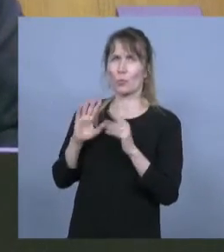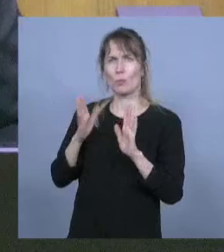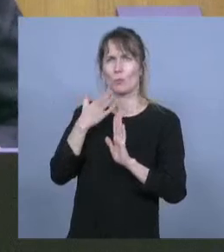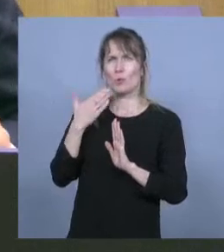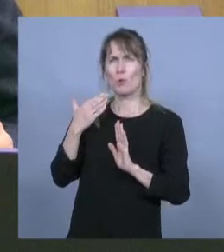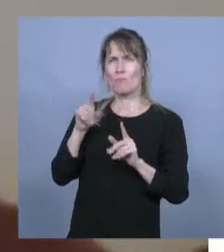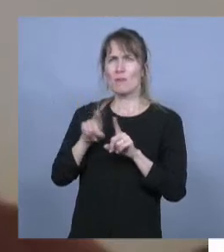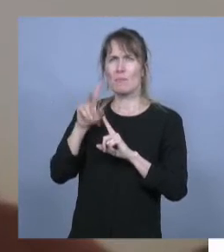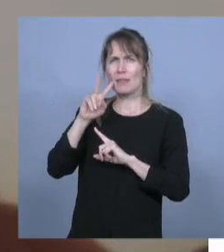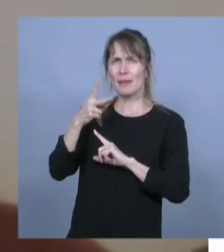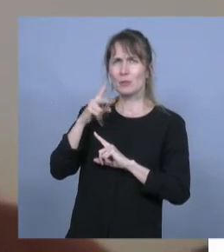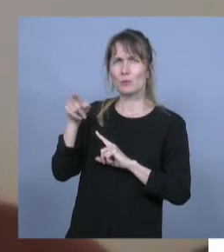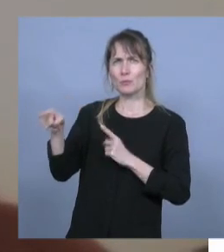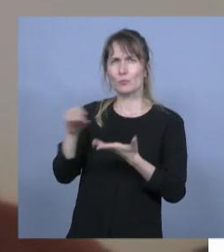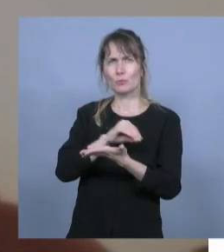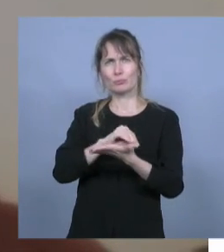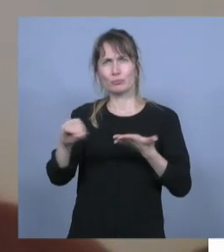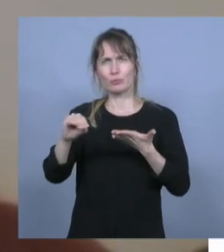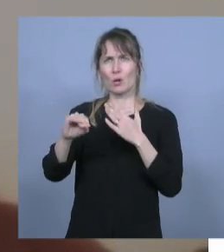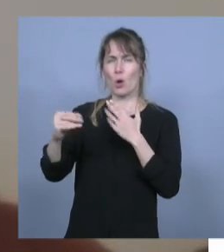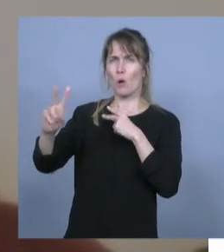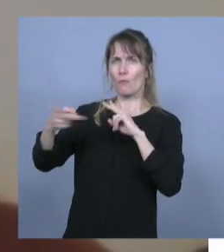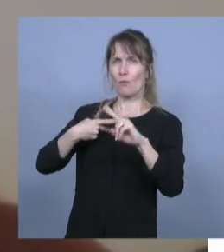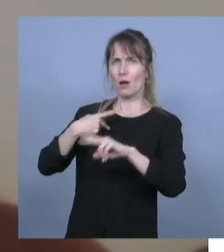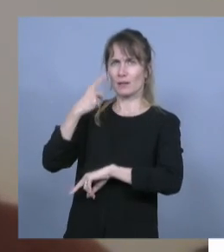en posant clairement les questions et vous aurez